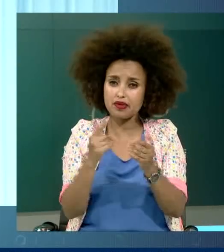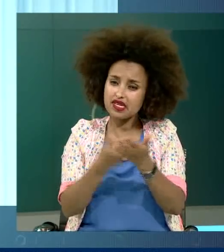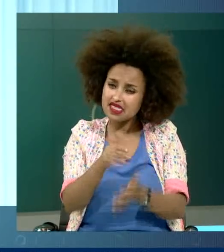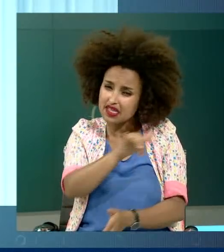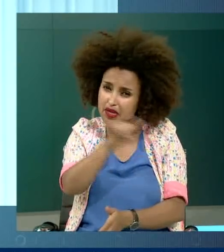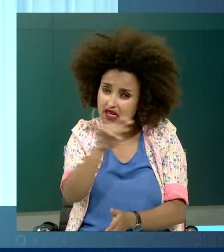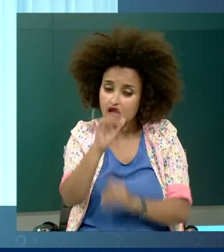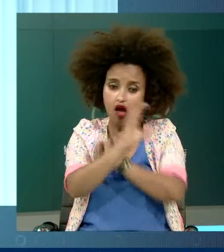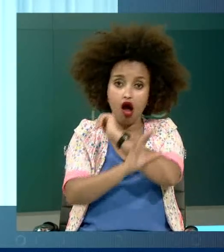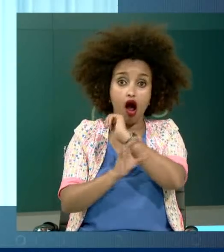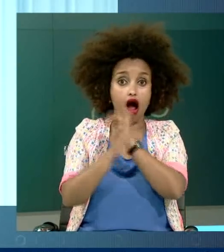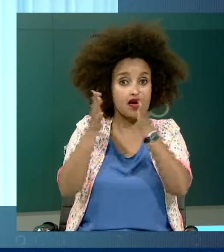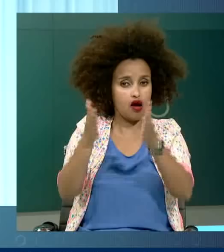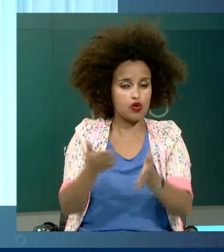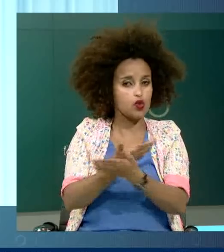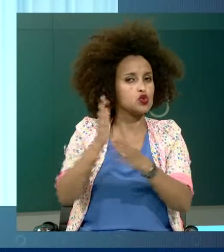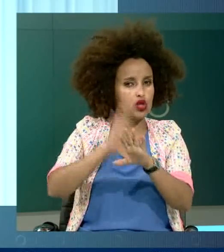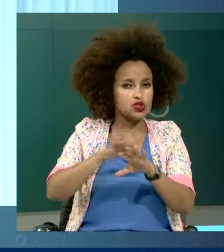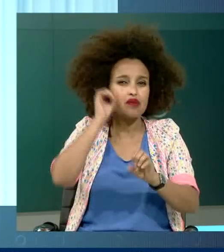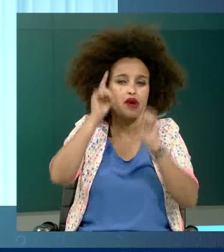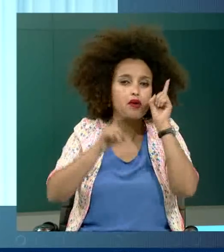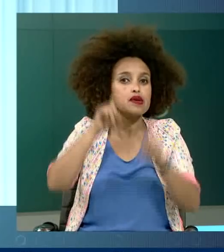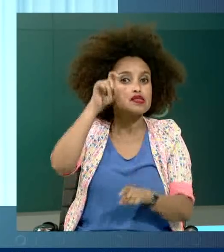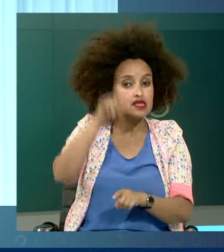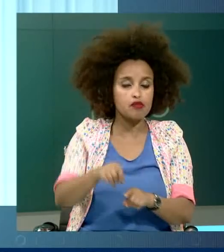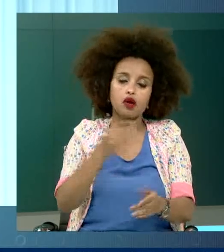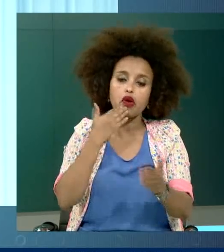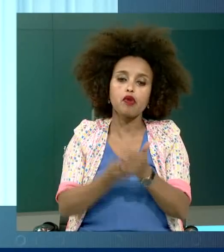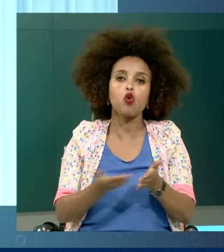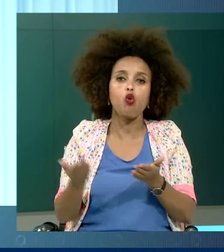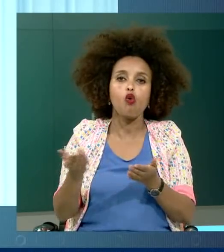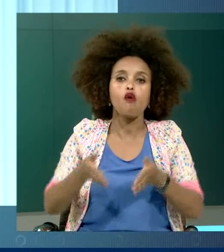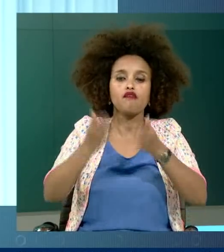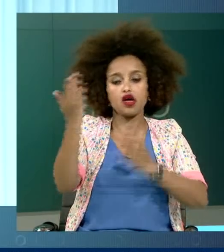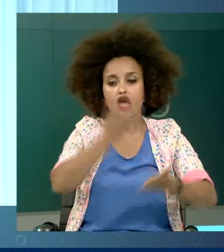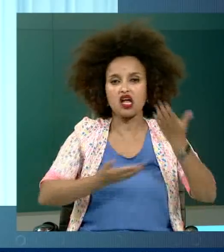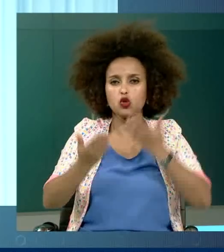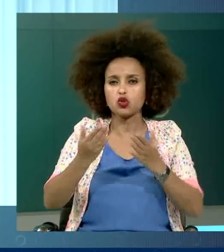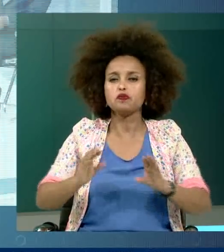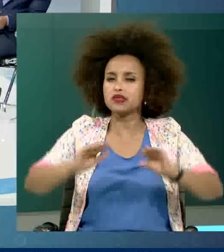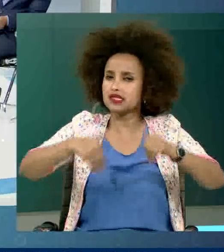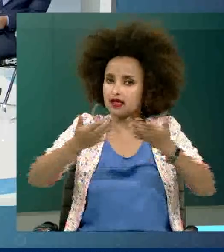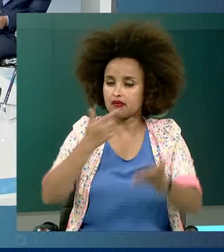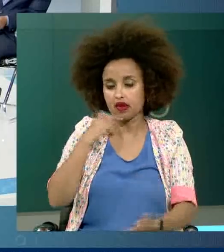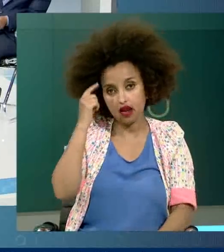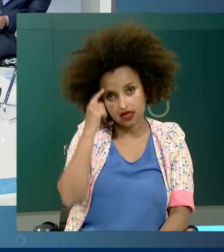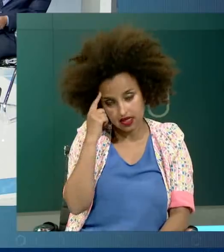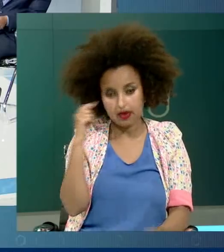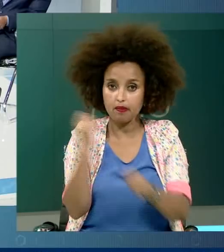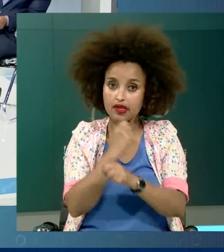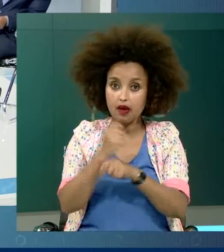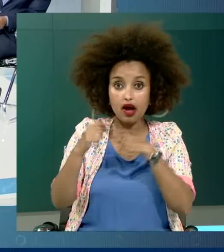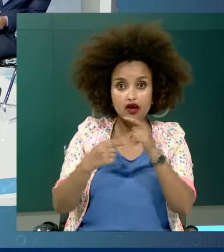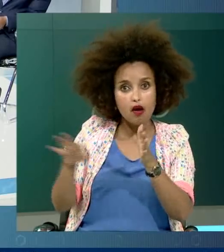መገባባት የሚገቡን ጉዳዮች ላይ ሲኖር ለምን የበጎ ፈቃድ አገልግሎት አንሰጥም ብለን ሀሳቡን ተነሰስነው። በተግባር ባህር ዳር ሄደን